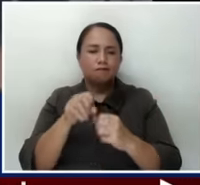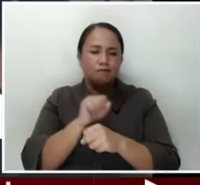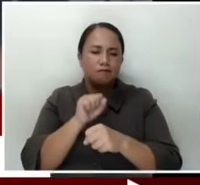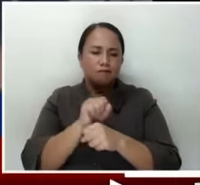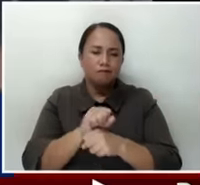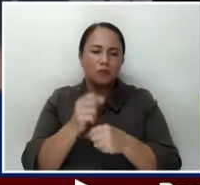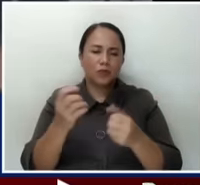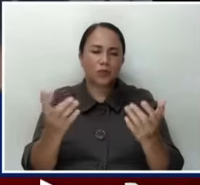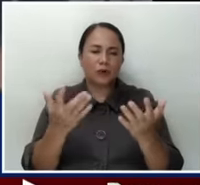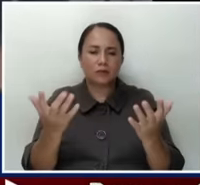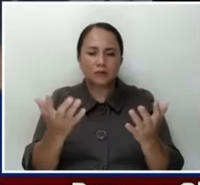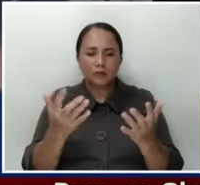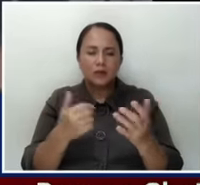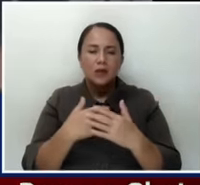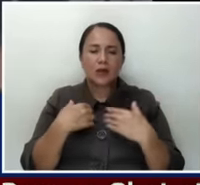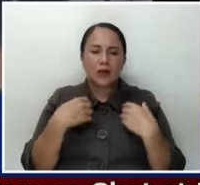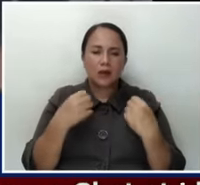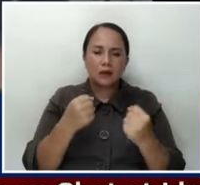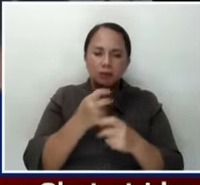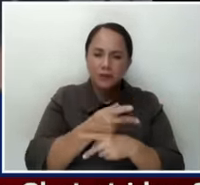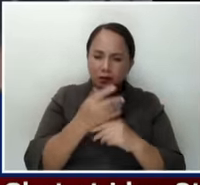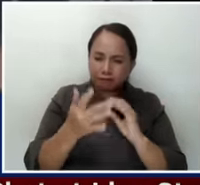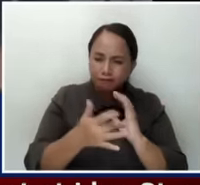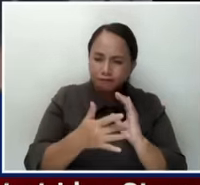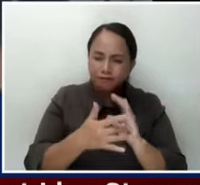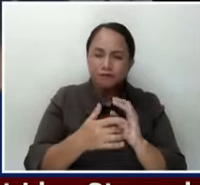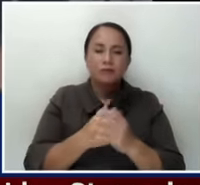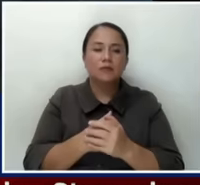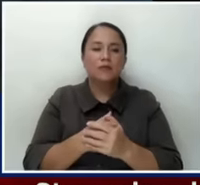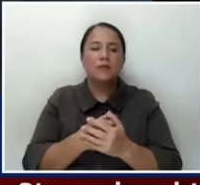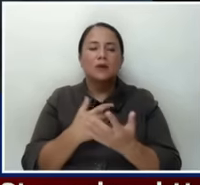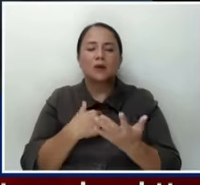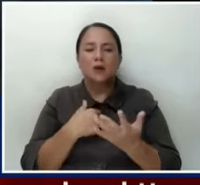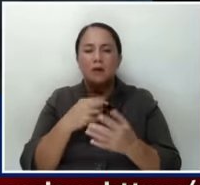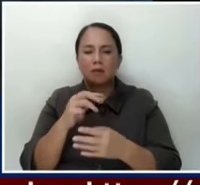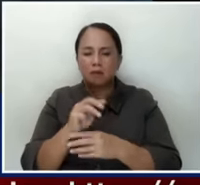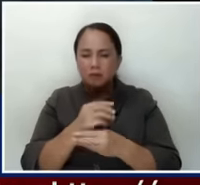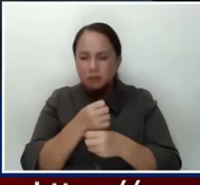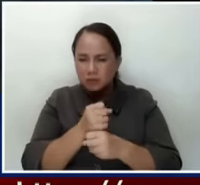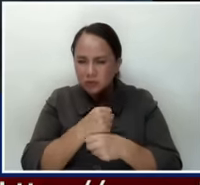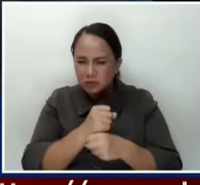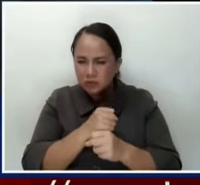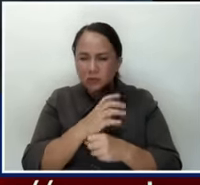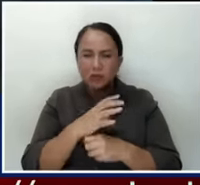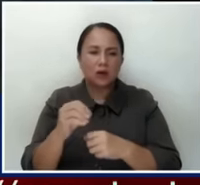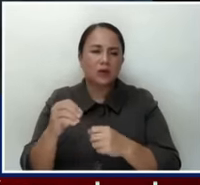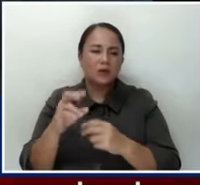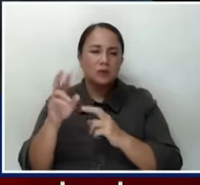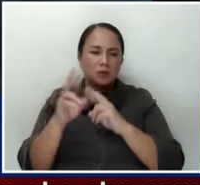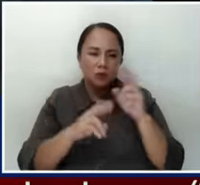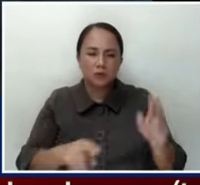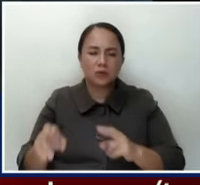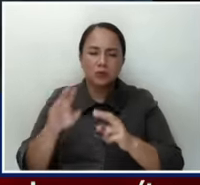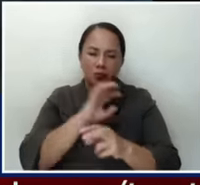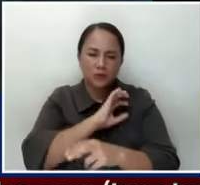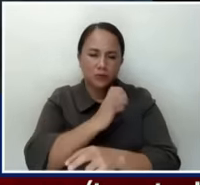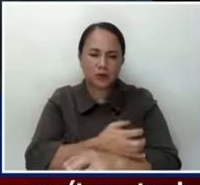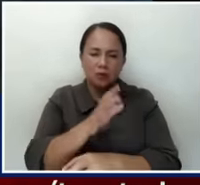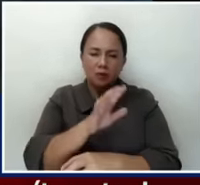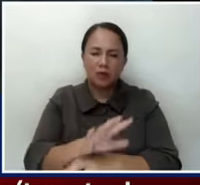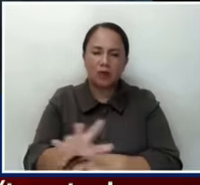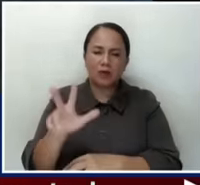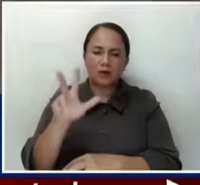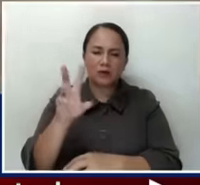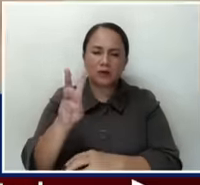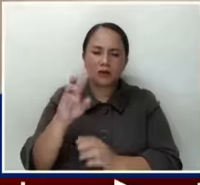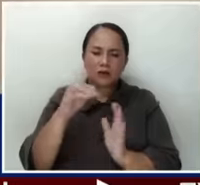sa larangan ng healthcare technology, green manufacturing at renewable energy. Tinatayang nasa 36,000 ang bilang